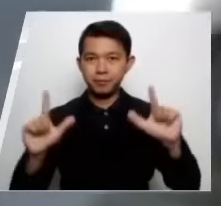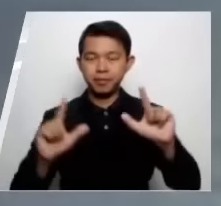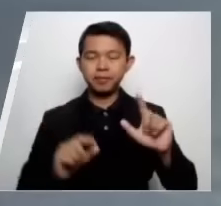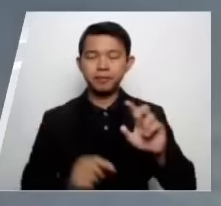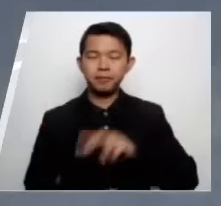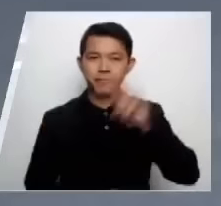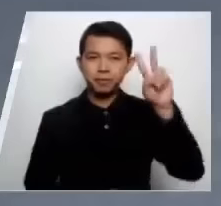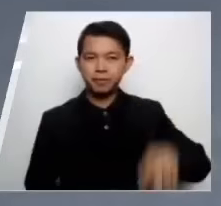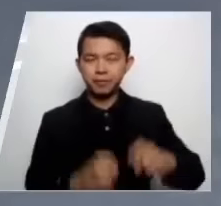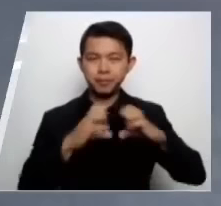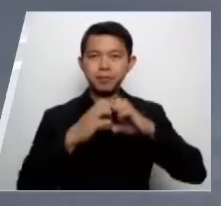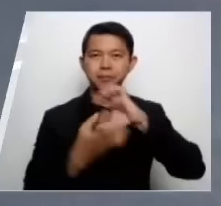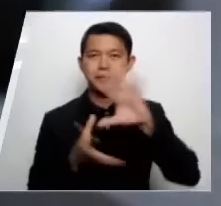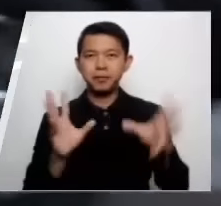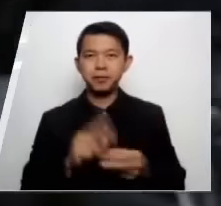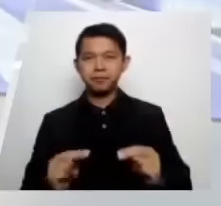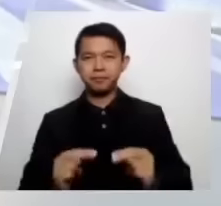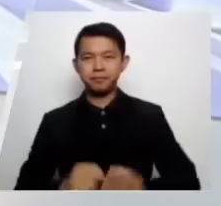Merina, ang inyong saksi.